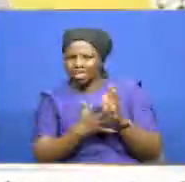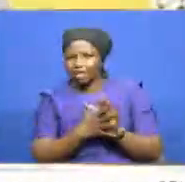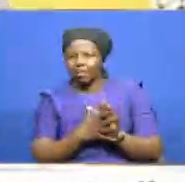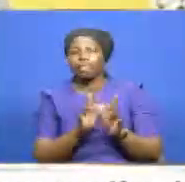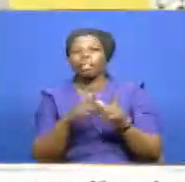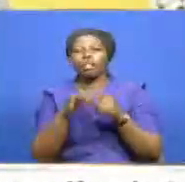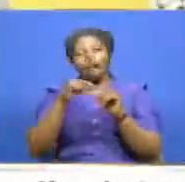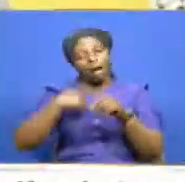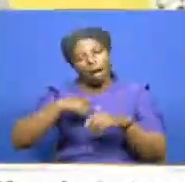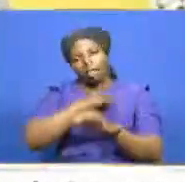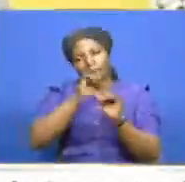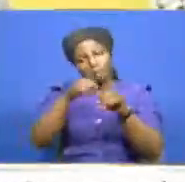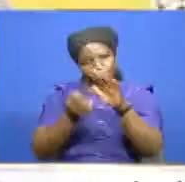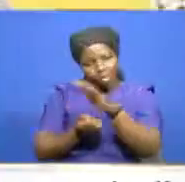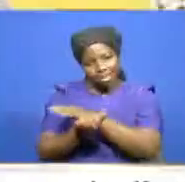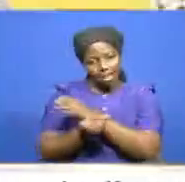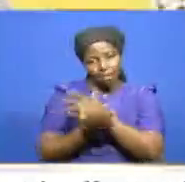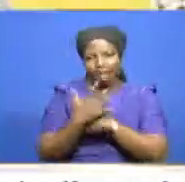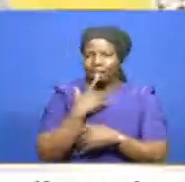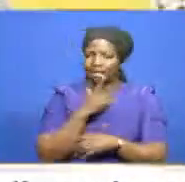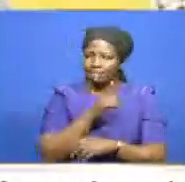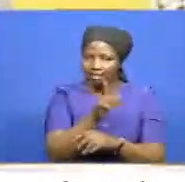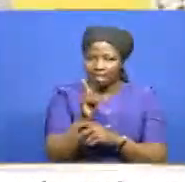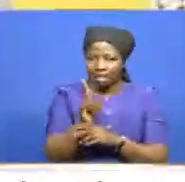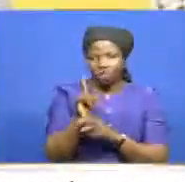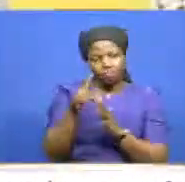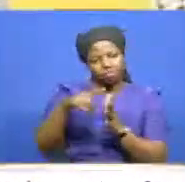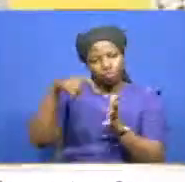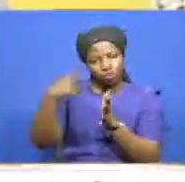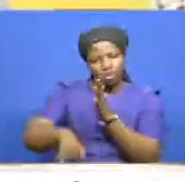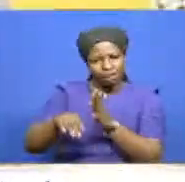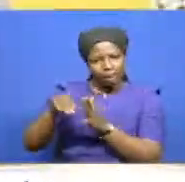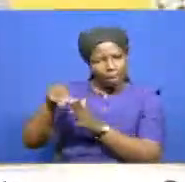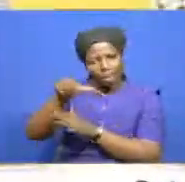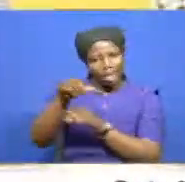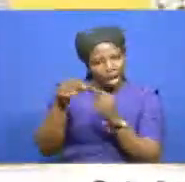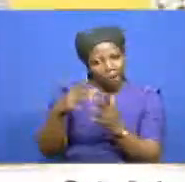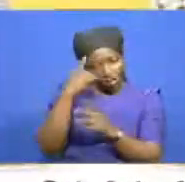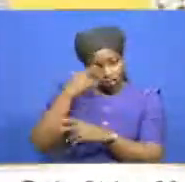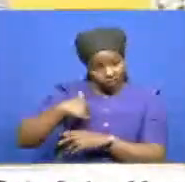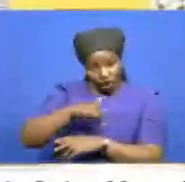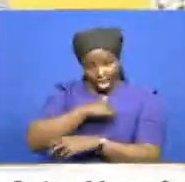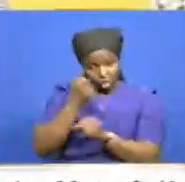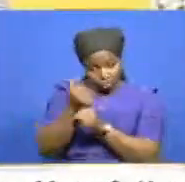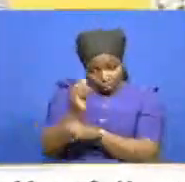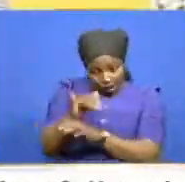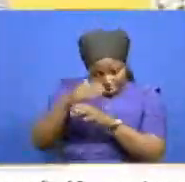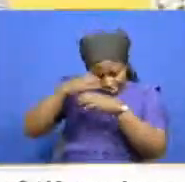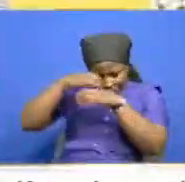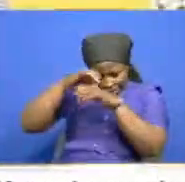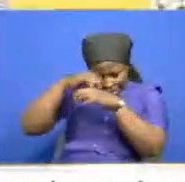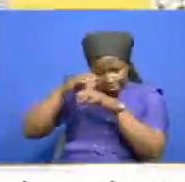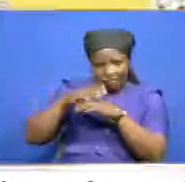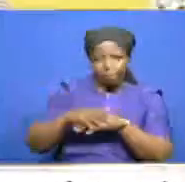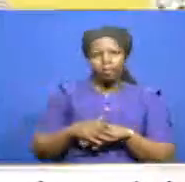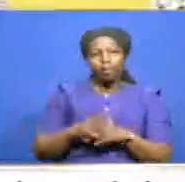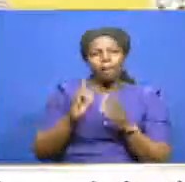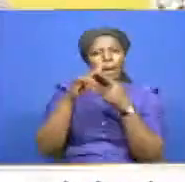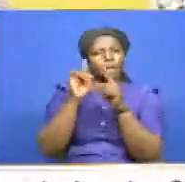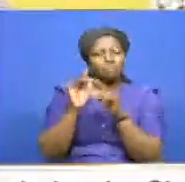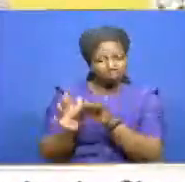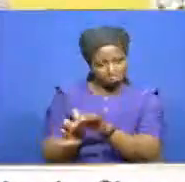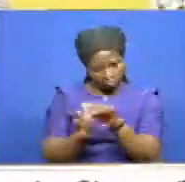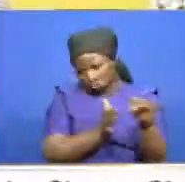kuambia tutakwambia ile bei itakugharimu ndio tufanye hiyo kazi. Lakini zaidi ya